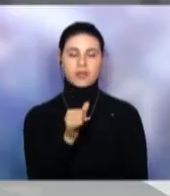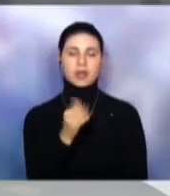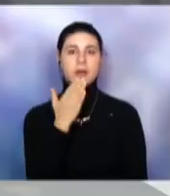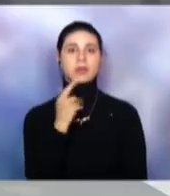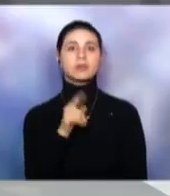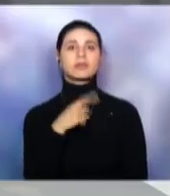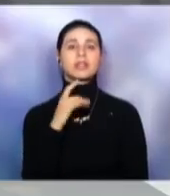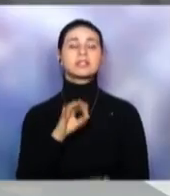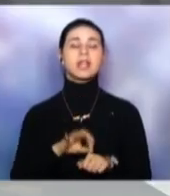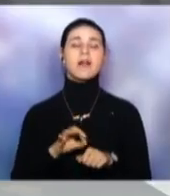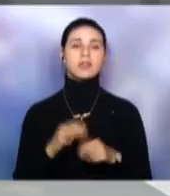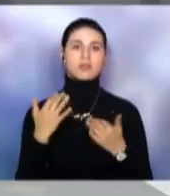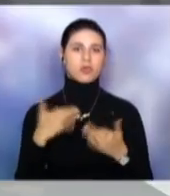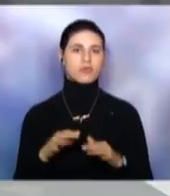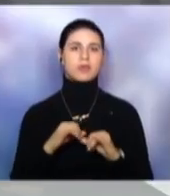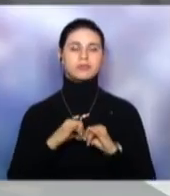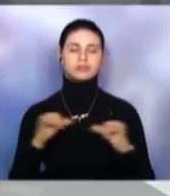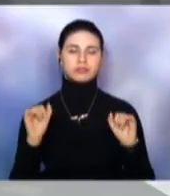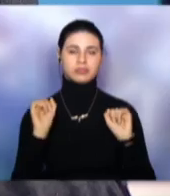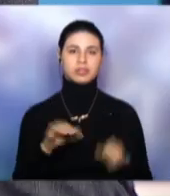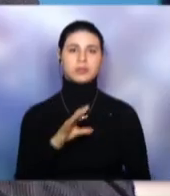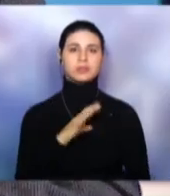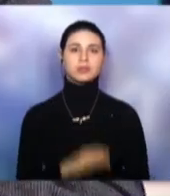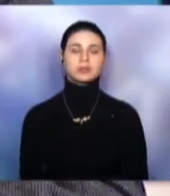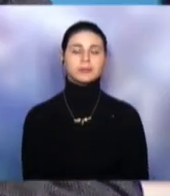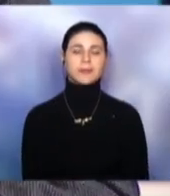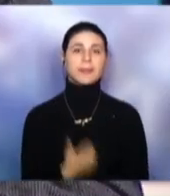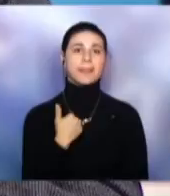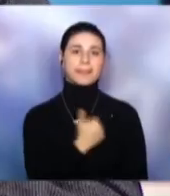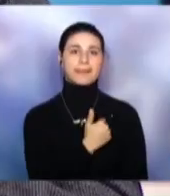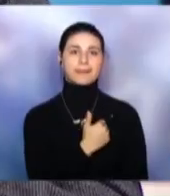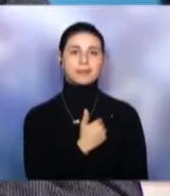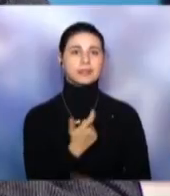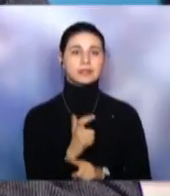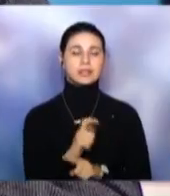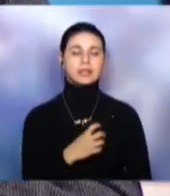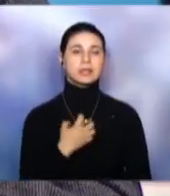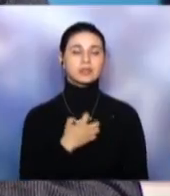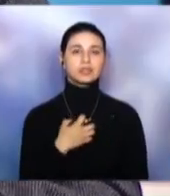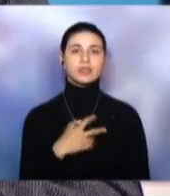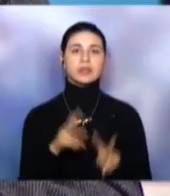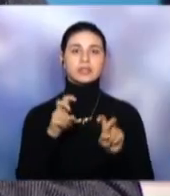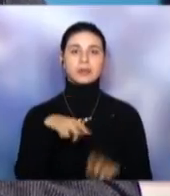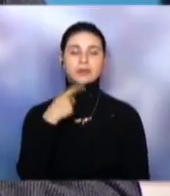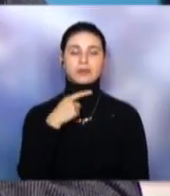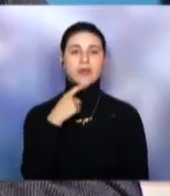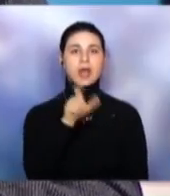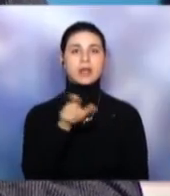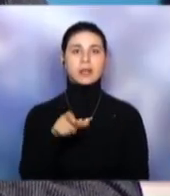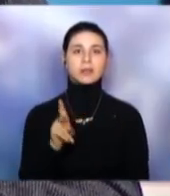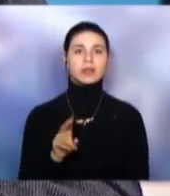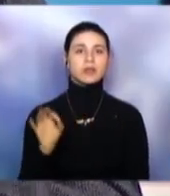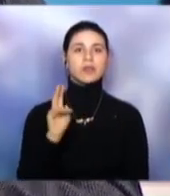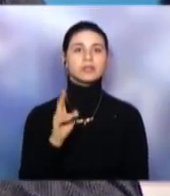ვთქვა, დაავადება მანიფესტირდეს გამომჟღავნდეს. მე მინდა საკმაოდ მნიშვნელოვანი თემა გავაგრძელო პაციენტების თაობაზე,